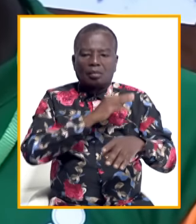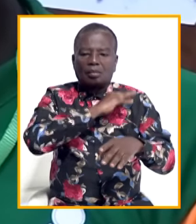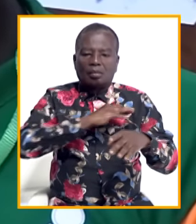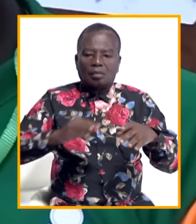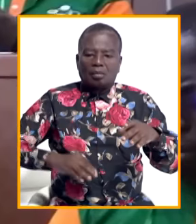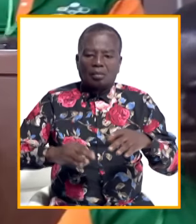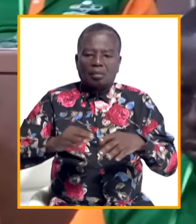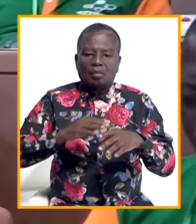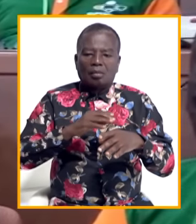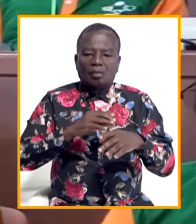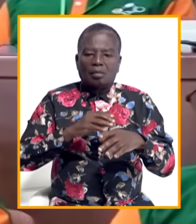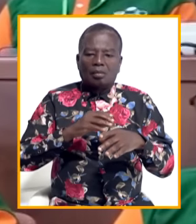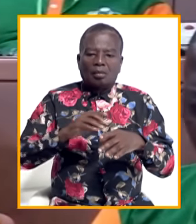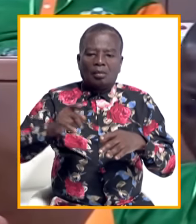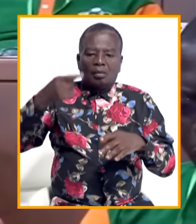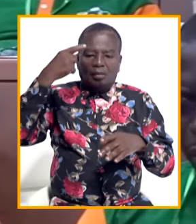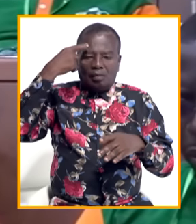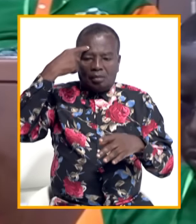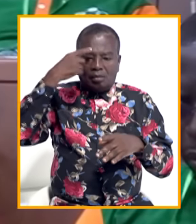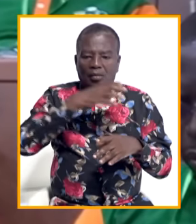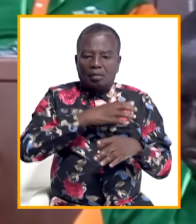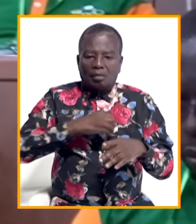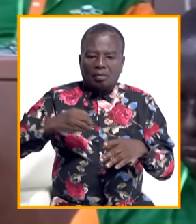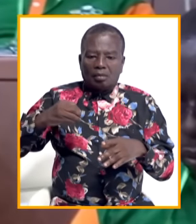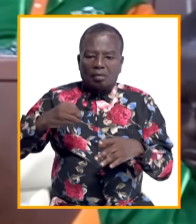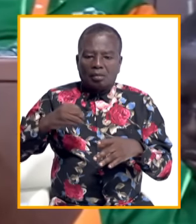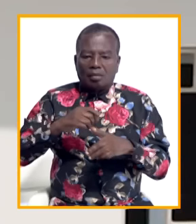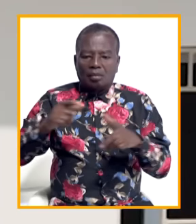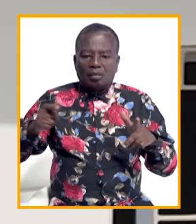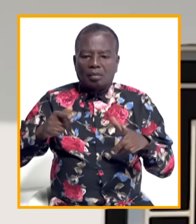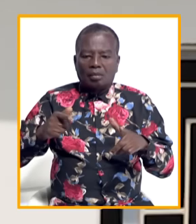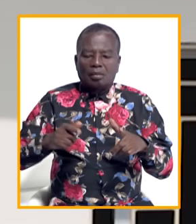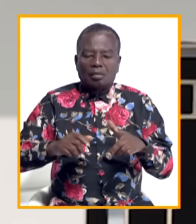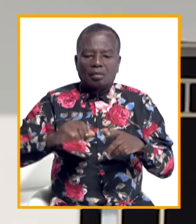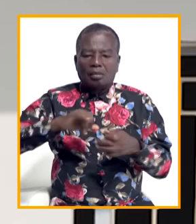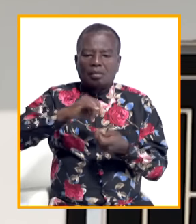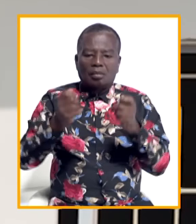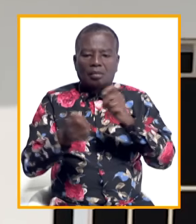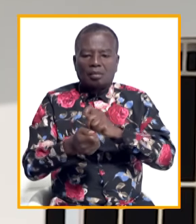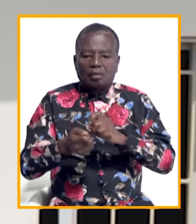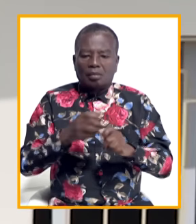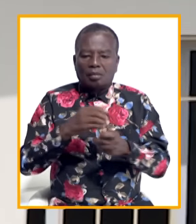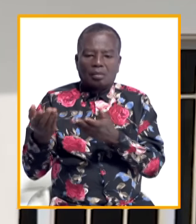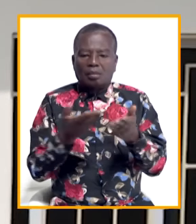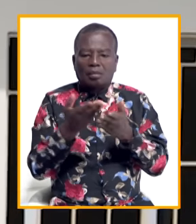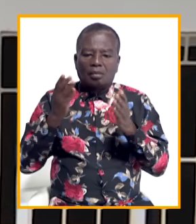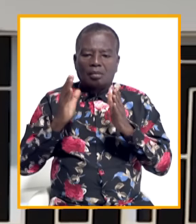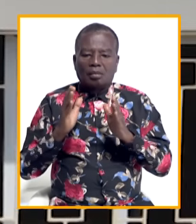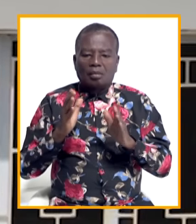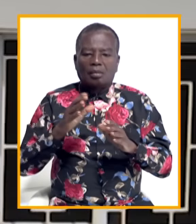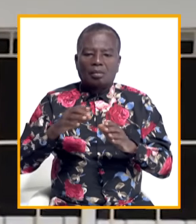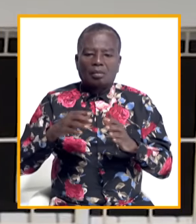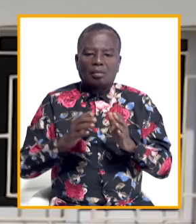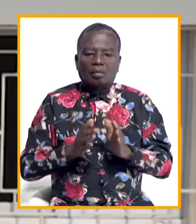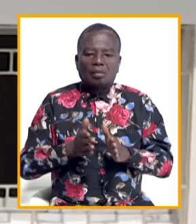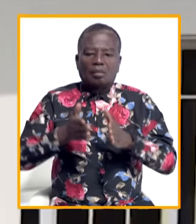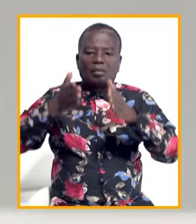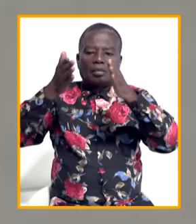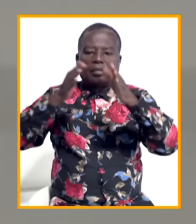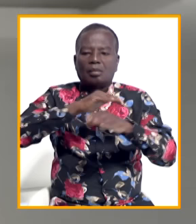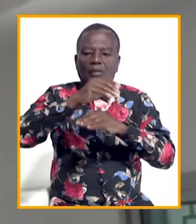La modernisation de sa gouvernance est à noter. Une grande innovation, la création d'un service immobilier. Tous